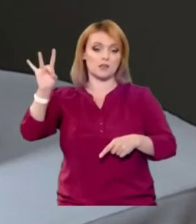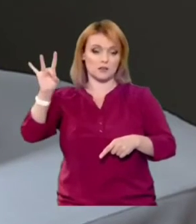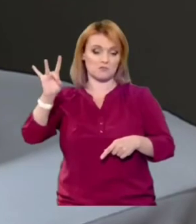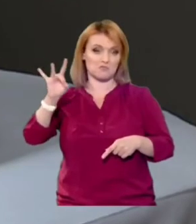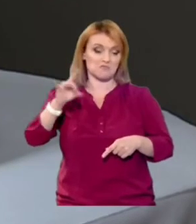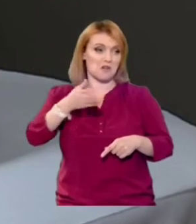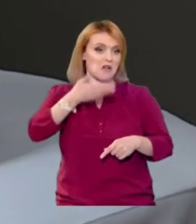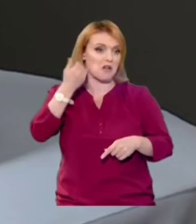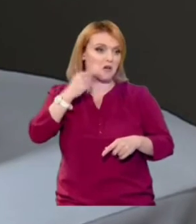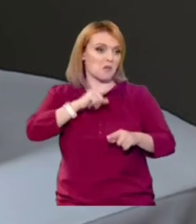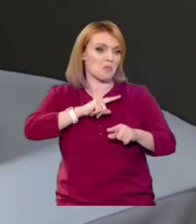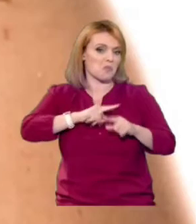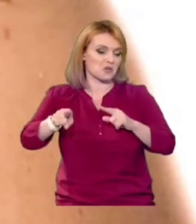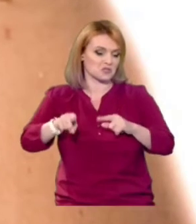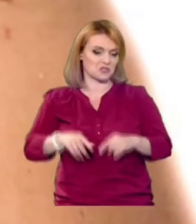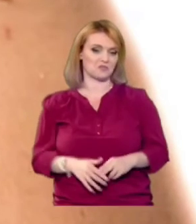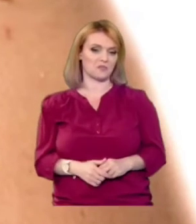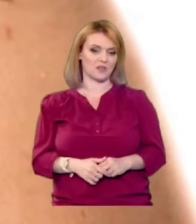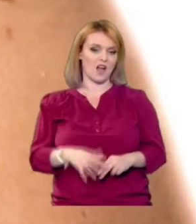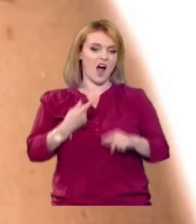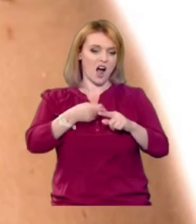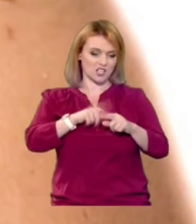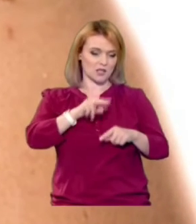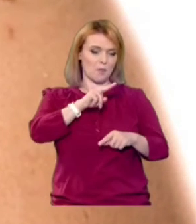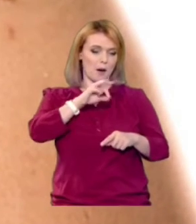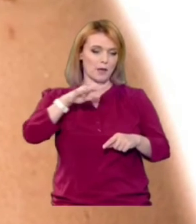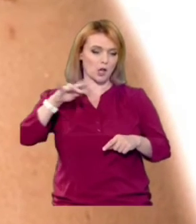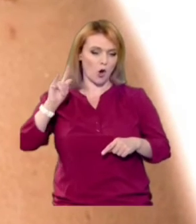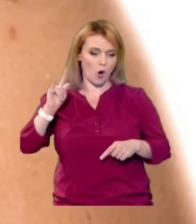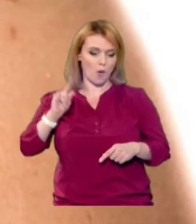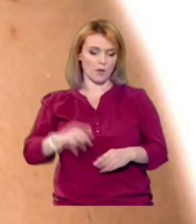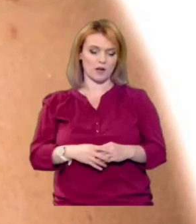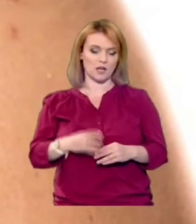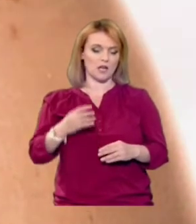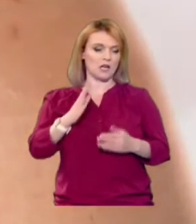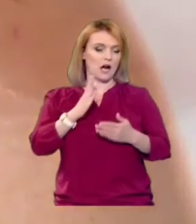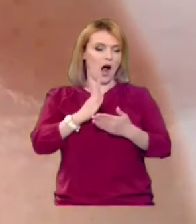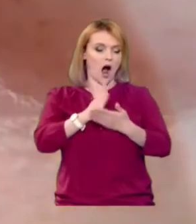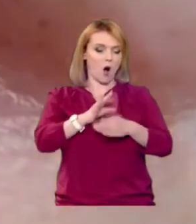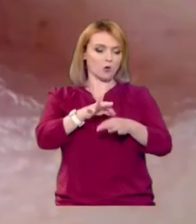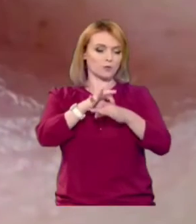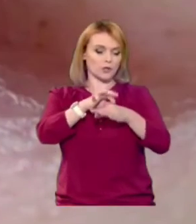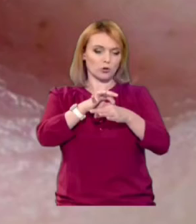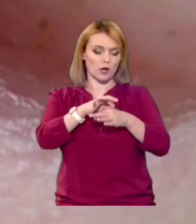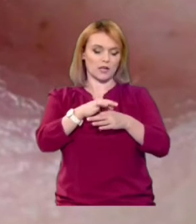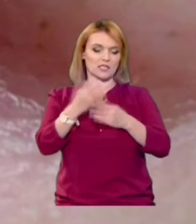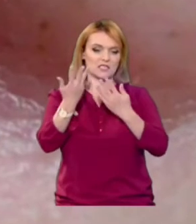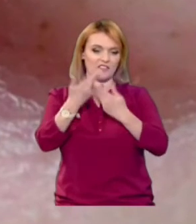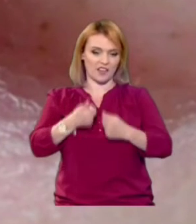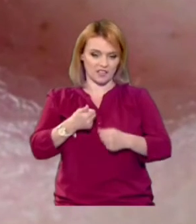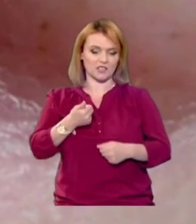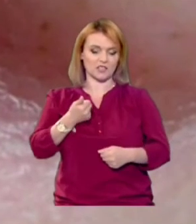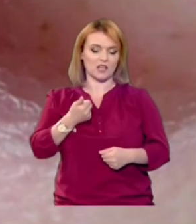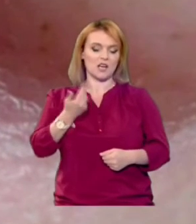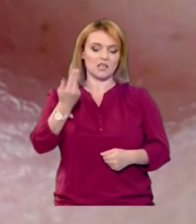și rapid, trecut procedura. Papilomele sunt tumori cutanate benigne, de culoarea pielei sau hiperpigmentate, localizate